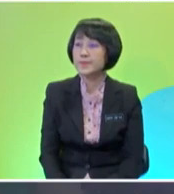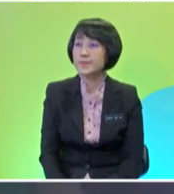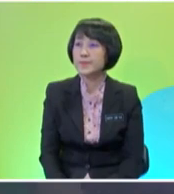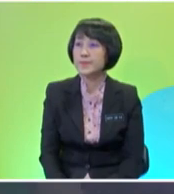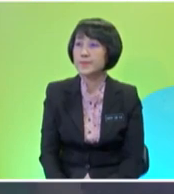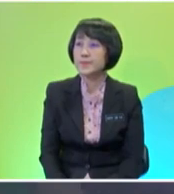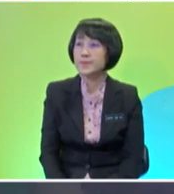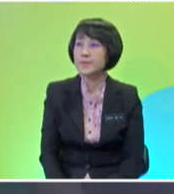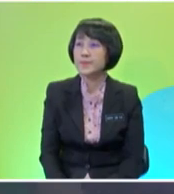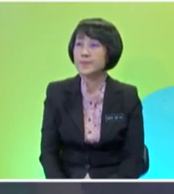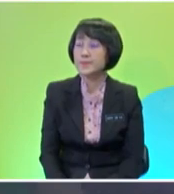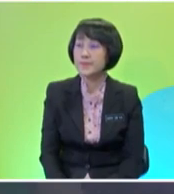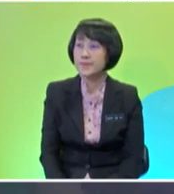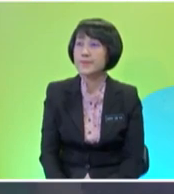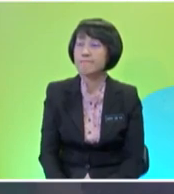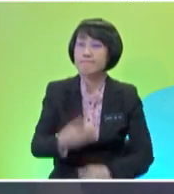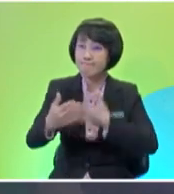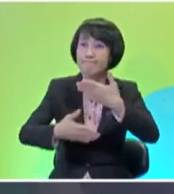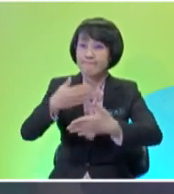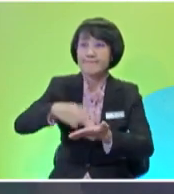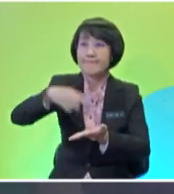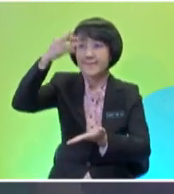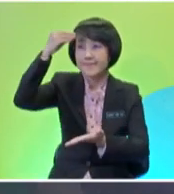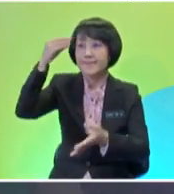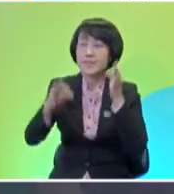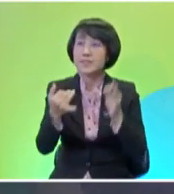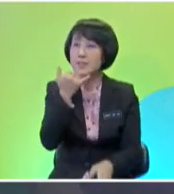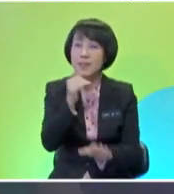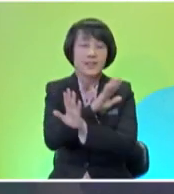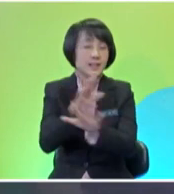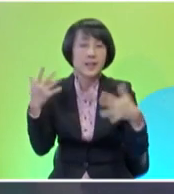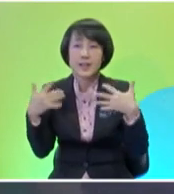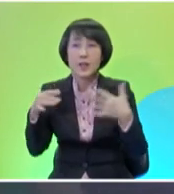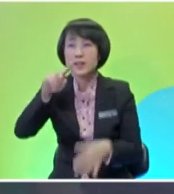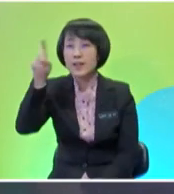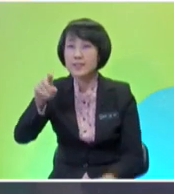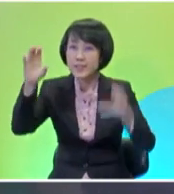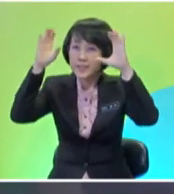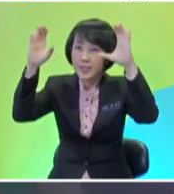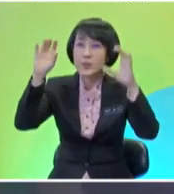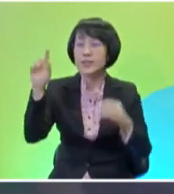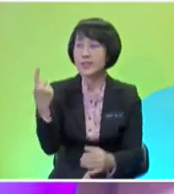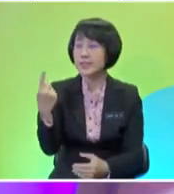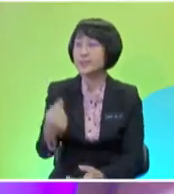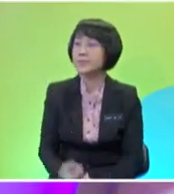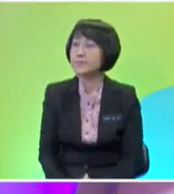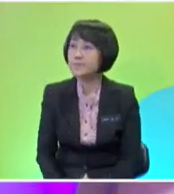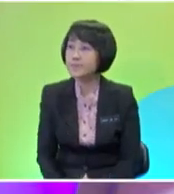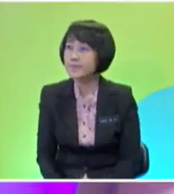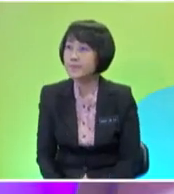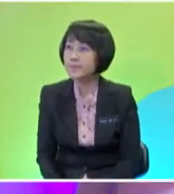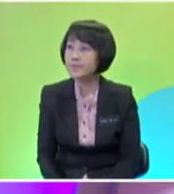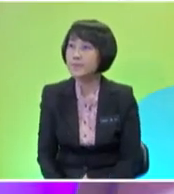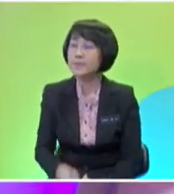Ini semua proses pembelajaran, okey? Ya, betul. Jadi kalau ada salah jangan takut tanya cikgu macam mana nak betul kan. Boleh tanya cikgu dan dalam masa yang sama sebenarnya murid